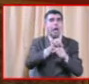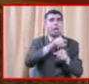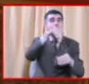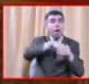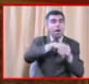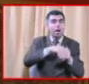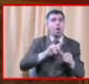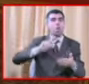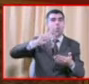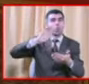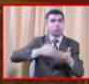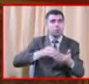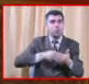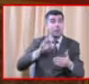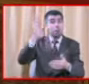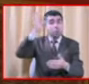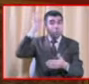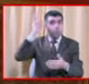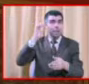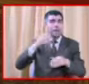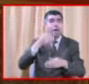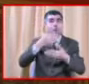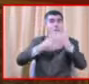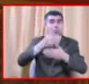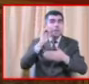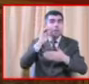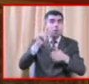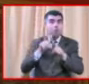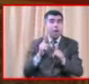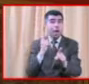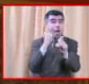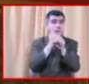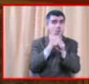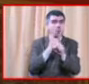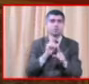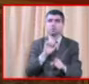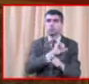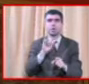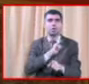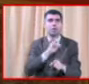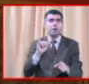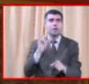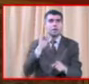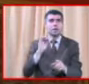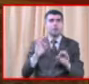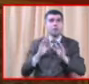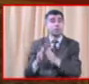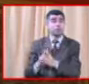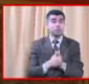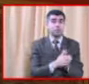يمكن تقرر، ماشي المندوب ديال السكنه. فبالتالي ما عرفتش علاش المندوب ديال السكنه غيكون عنده هذه المسؤوليه، هذه. فيما